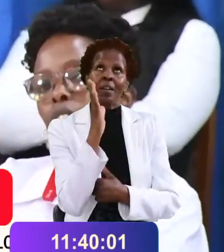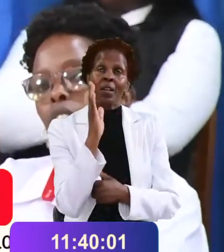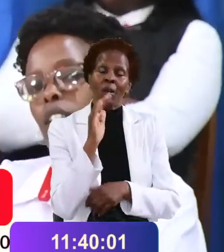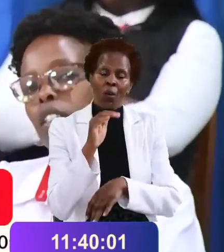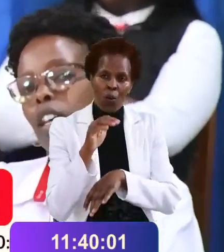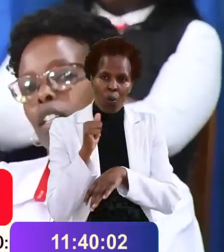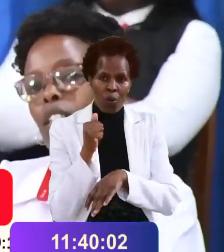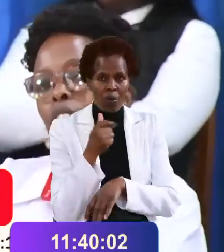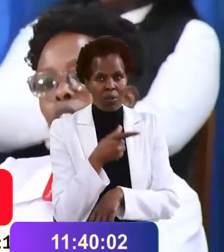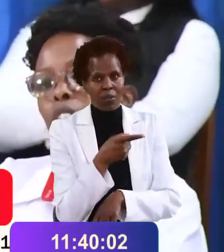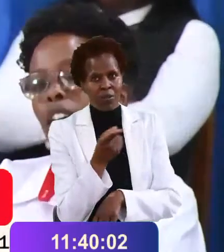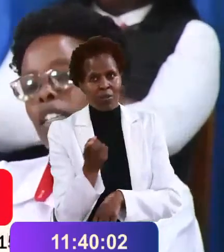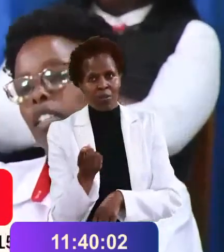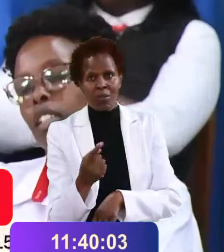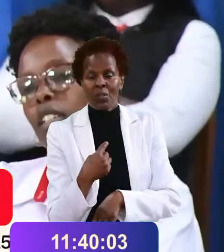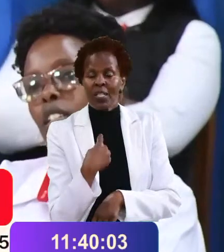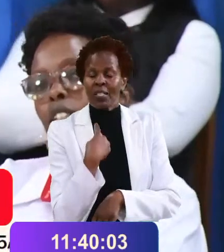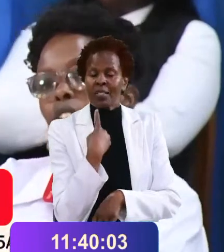akiniita